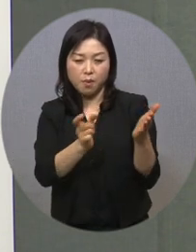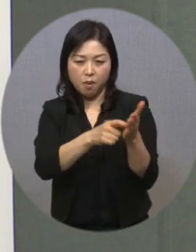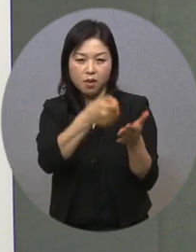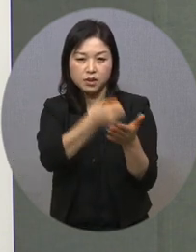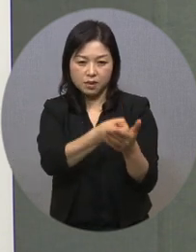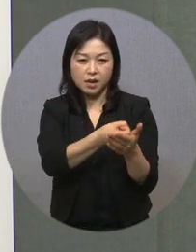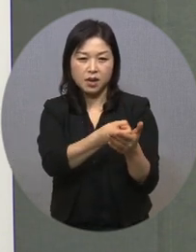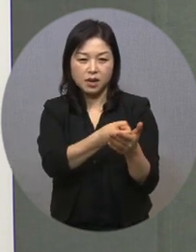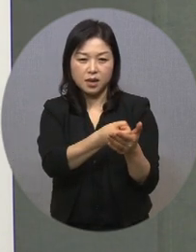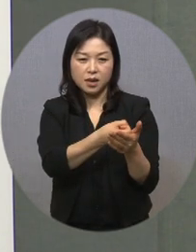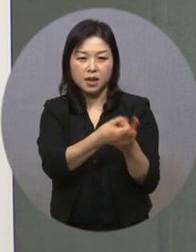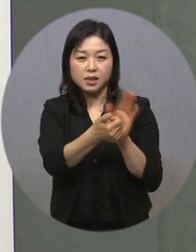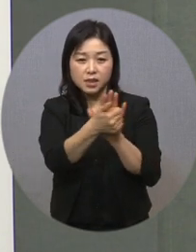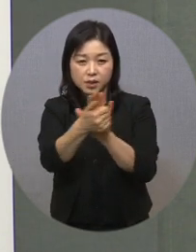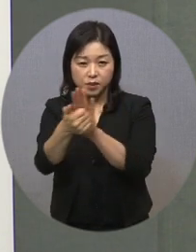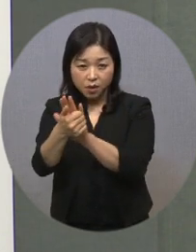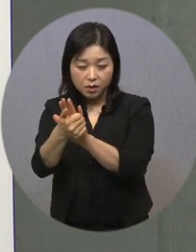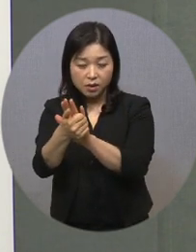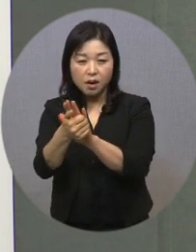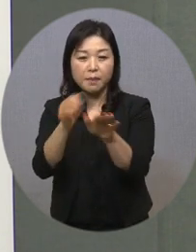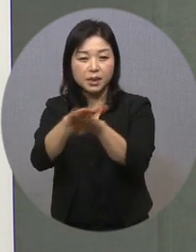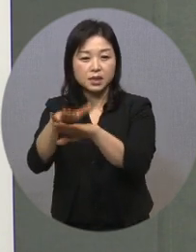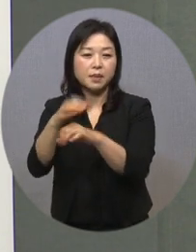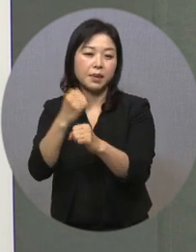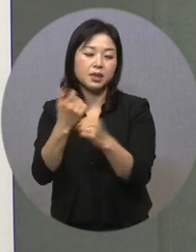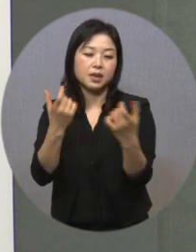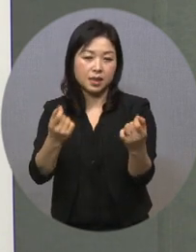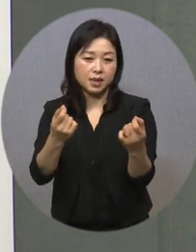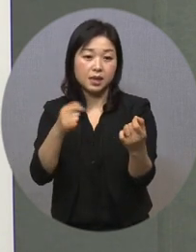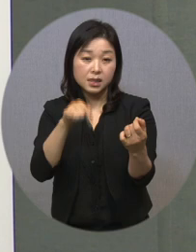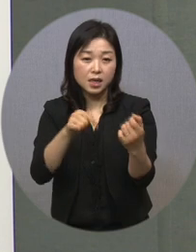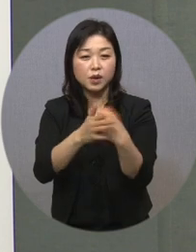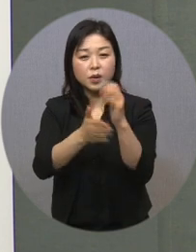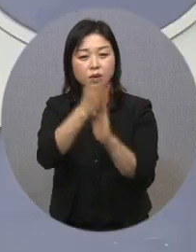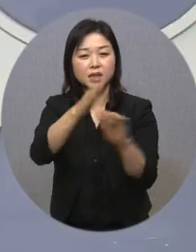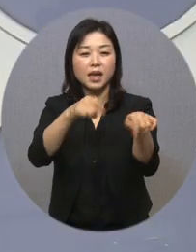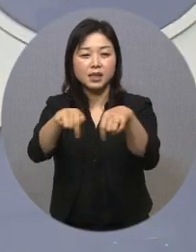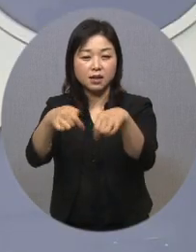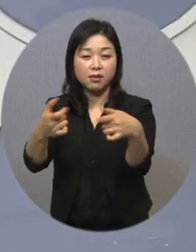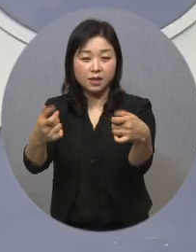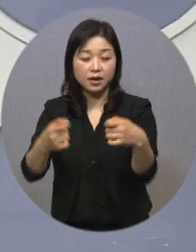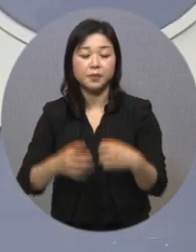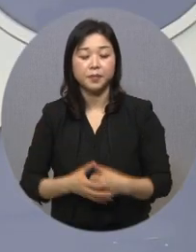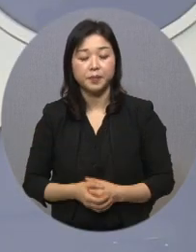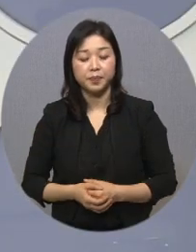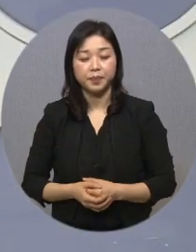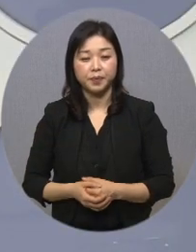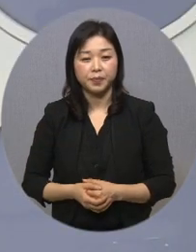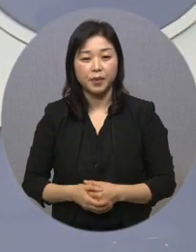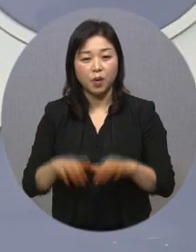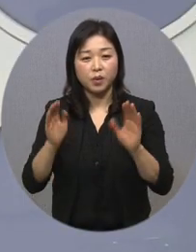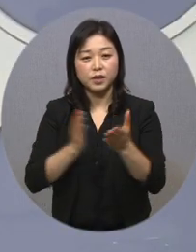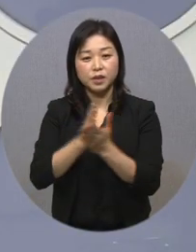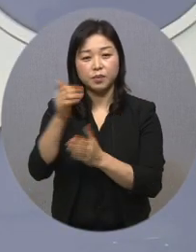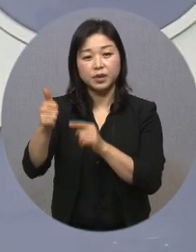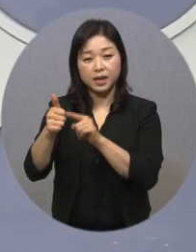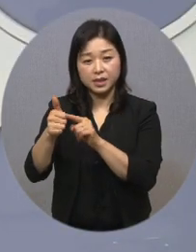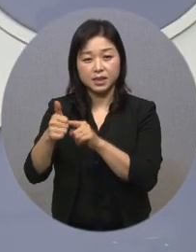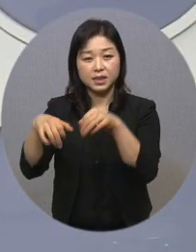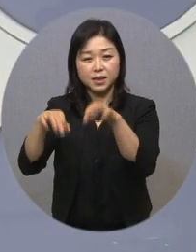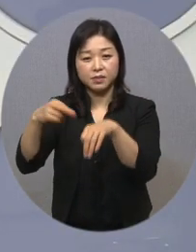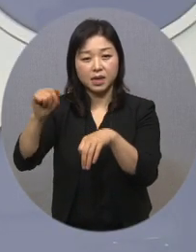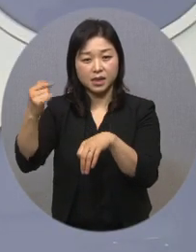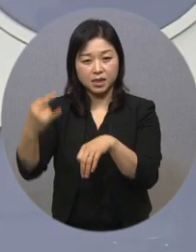만들어서 지원책을 만드는 거 아닌가. 이제 그게 도시행정 아니겠어요? 그래서 이제 오늘 전문가이신